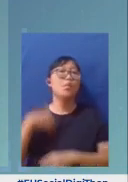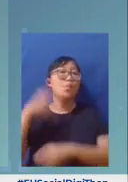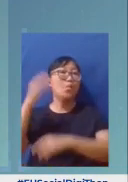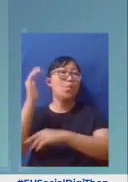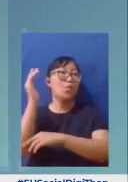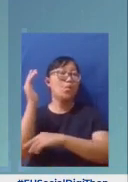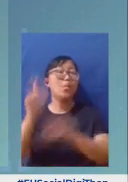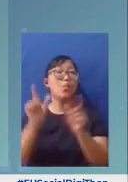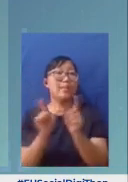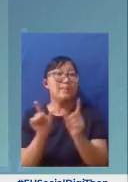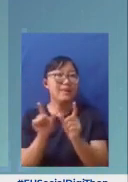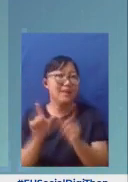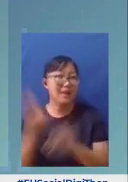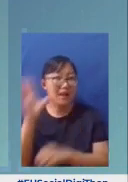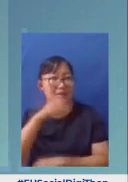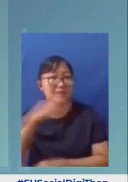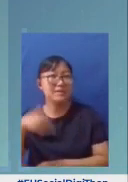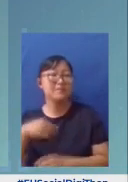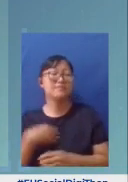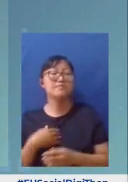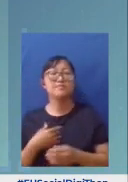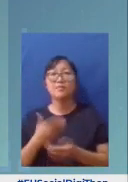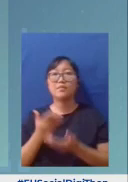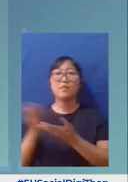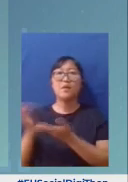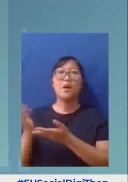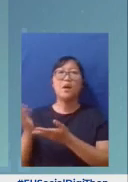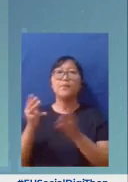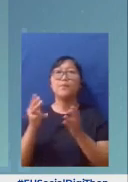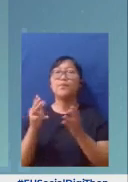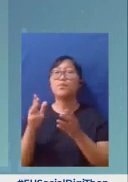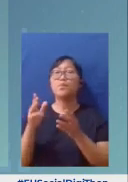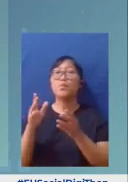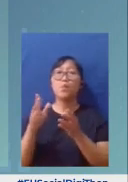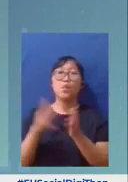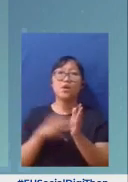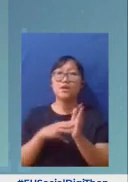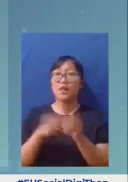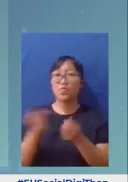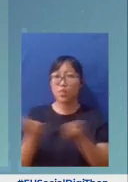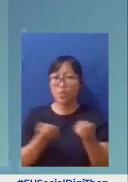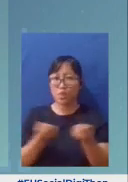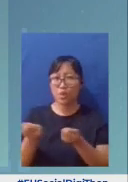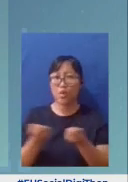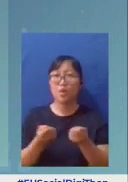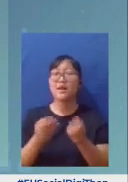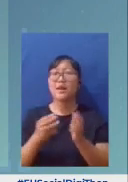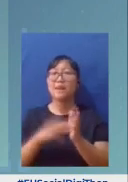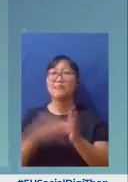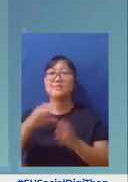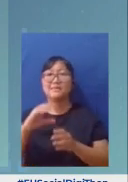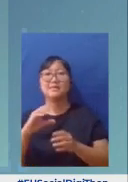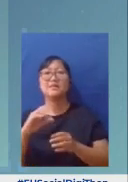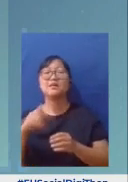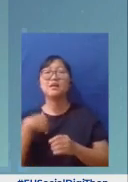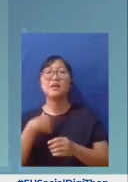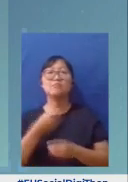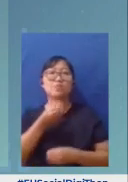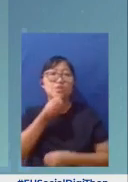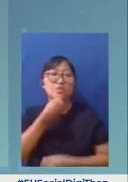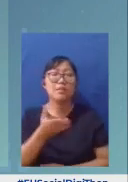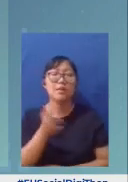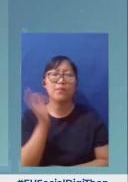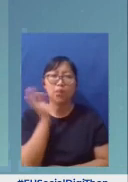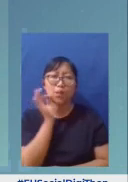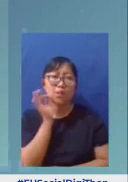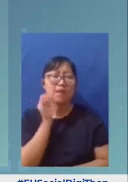sebagai moderator, MC juga mengucapkan terima kasih yang tak terhingga, dan mohon maaf apabila ada kata-kata yang salah ataupun